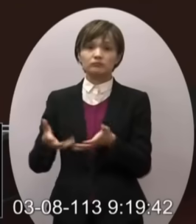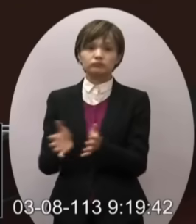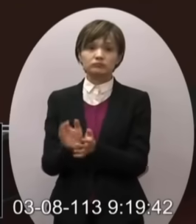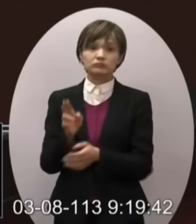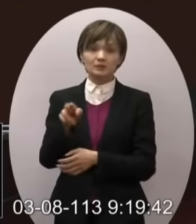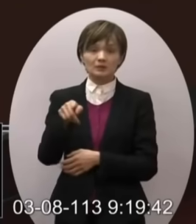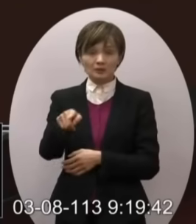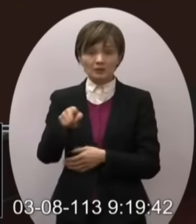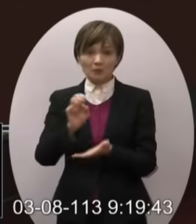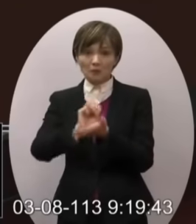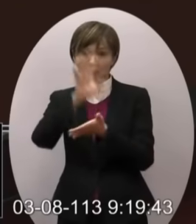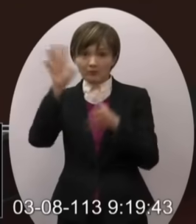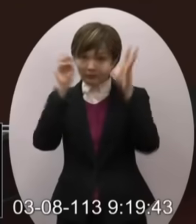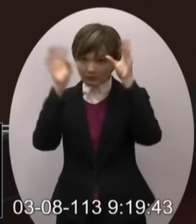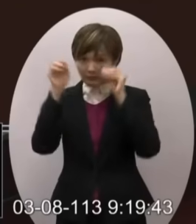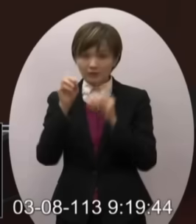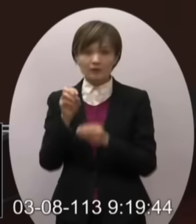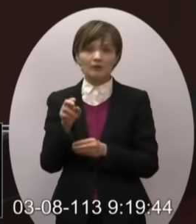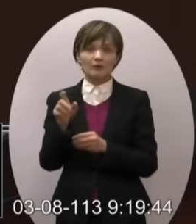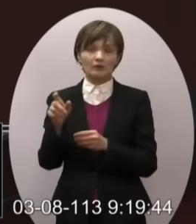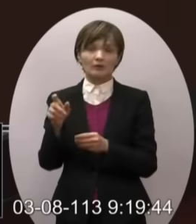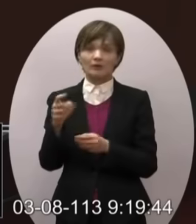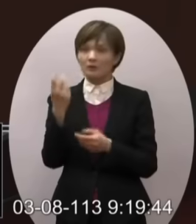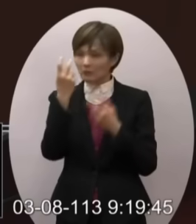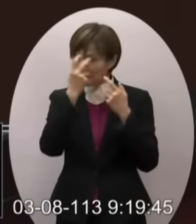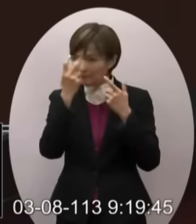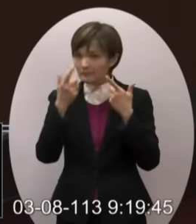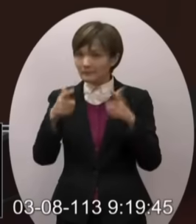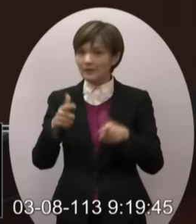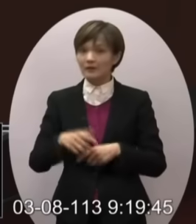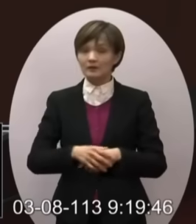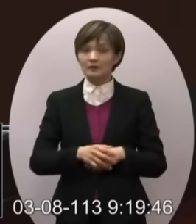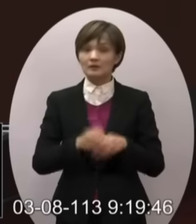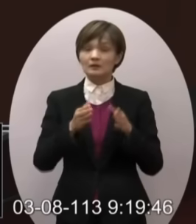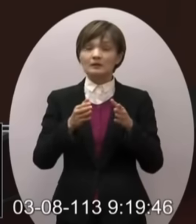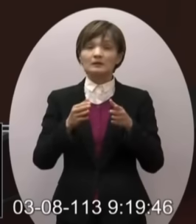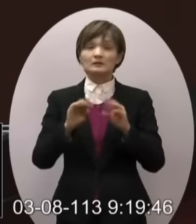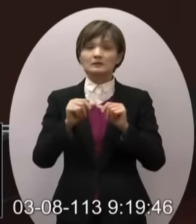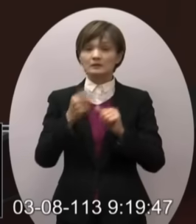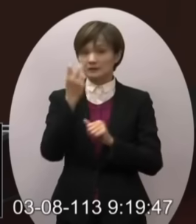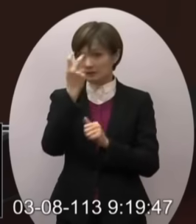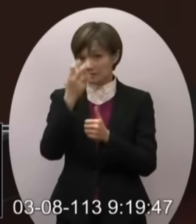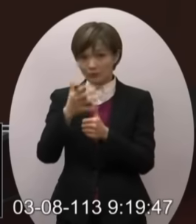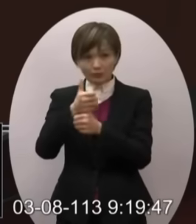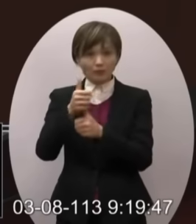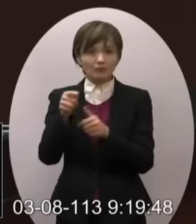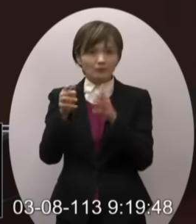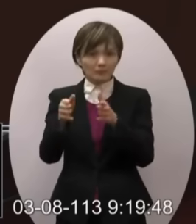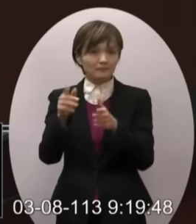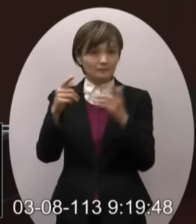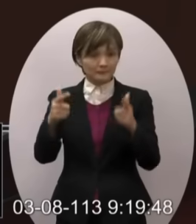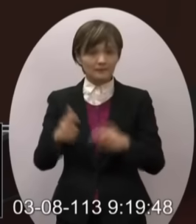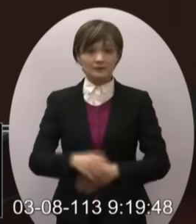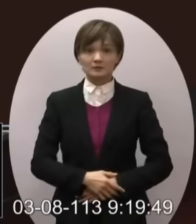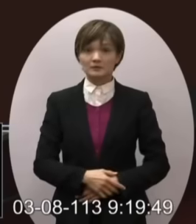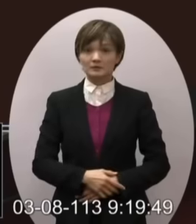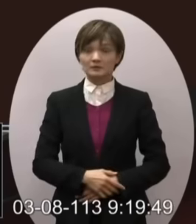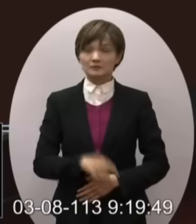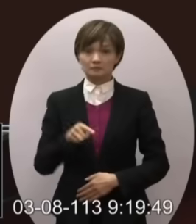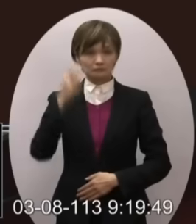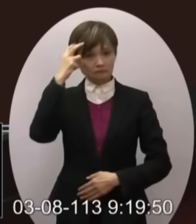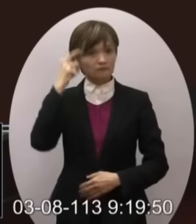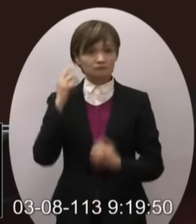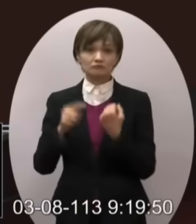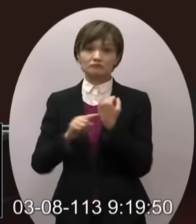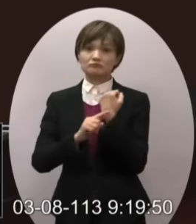的报告资料，不是向地检署。立法院依宪法行使调阅权没有违宪的问